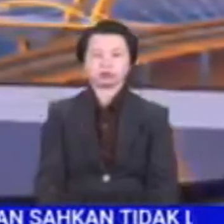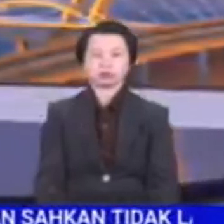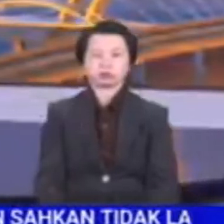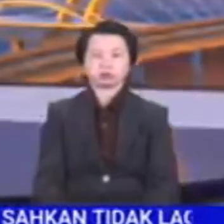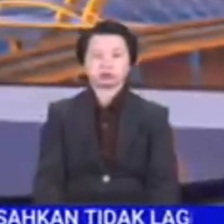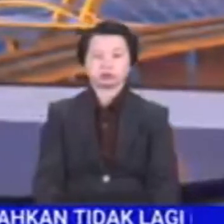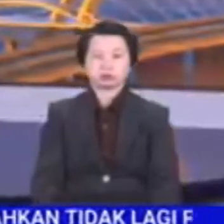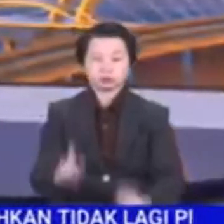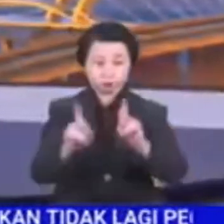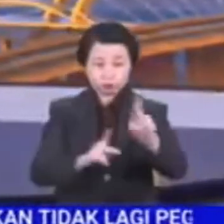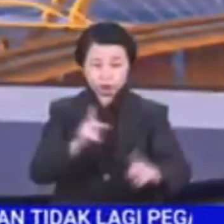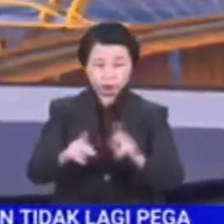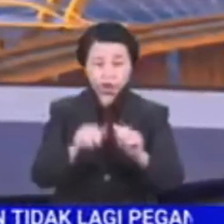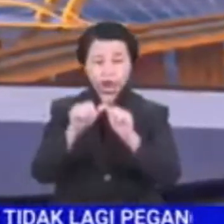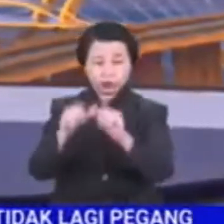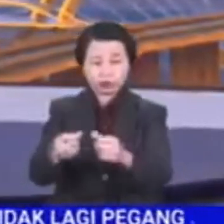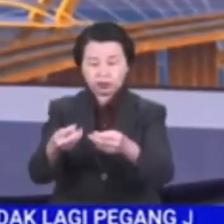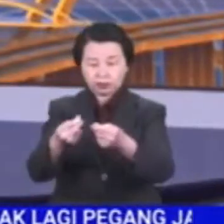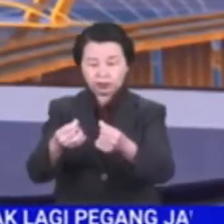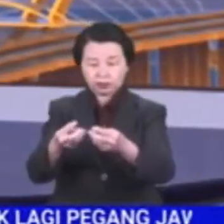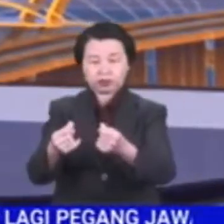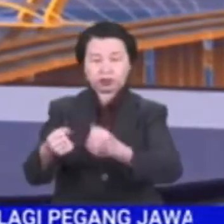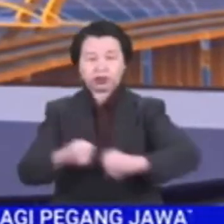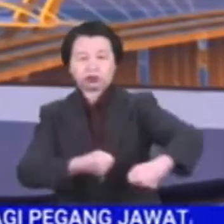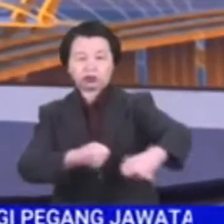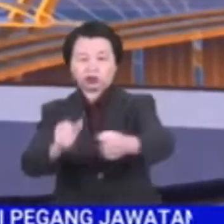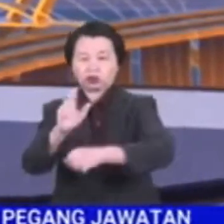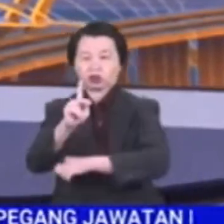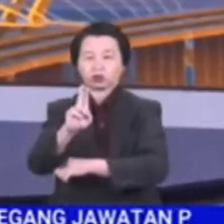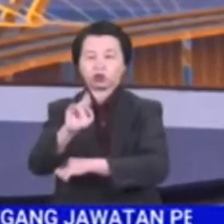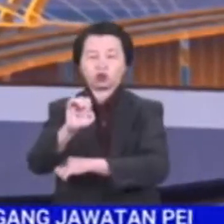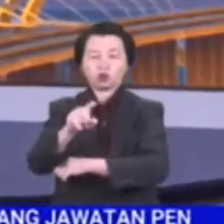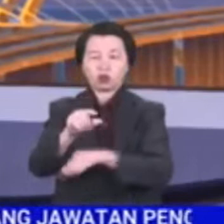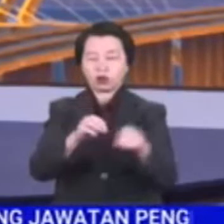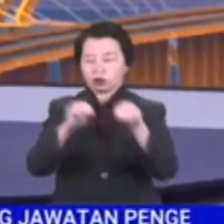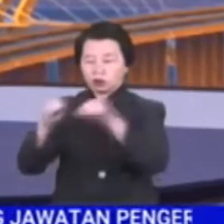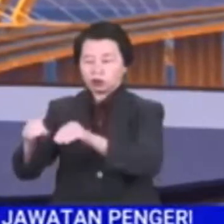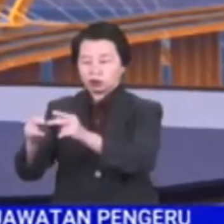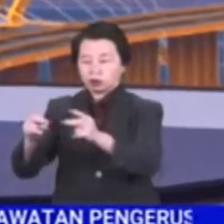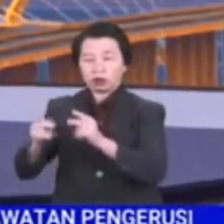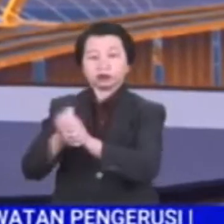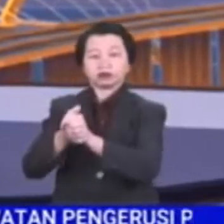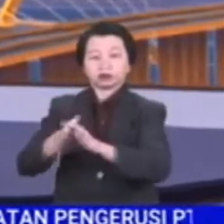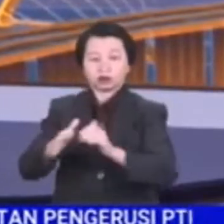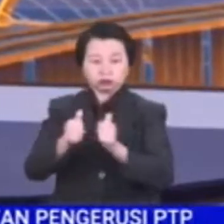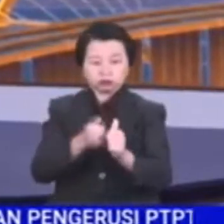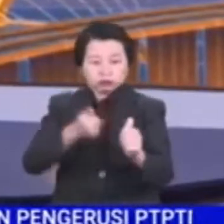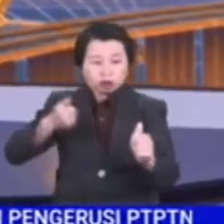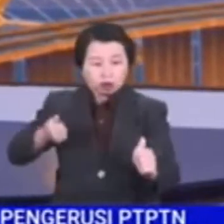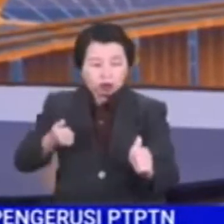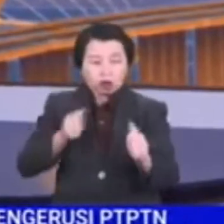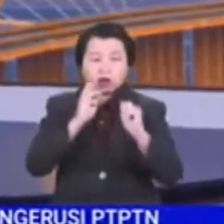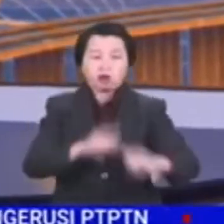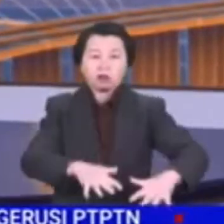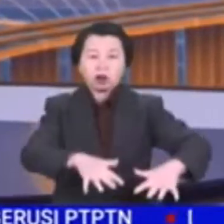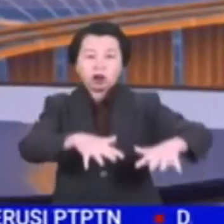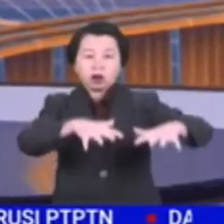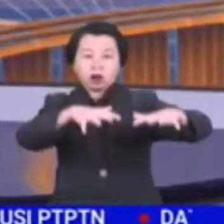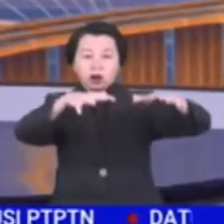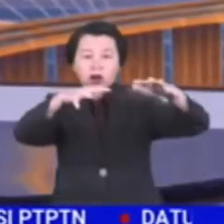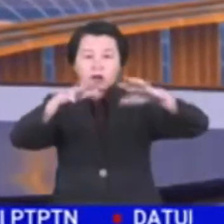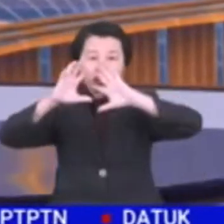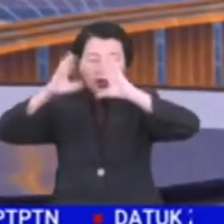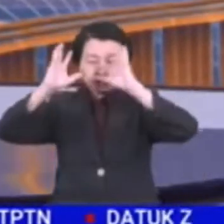Hai semua penduduk yang mendiami tanah Rizap Sungai Kupang akan dipindahkan ke kawasan lebih Selamat bagi mengelakkan kg di banjir dan